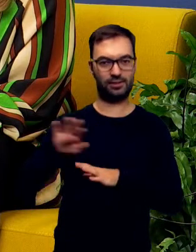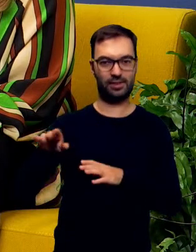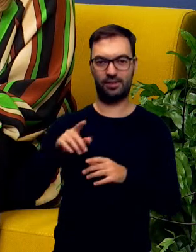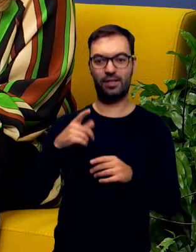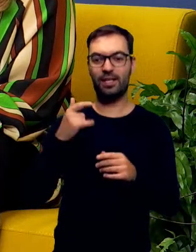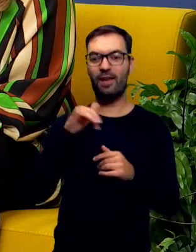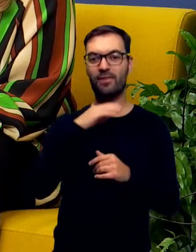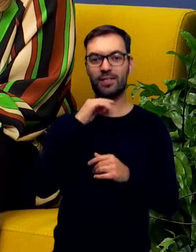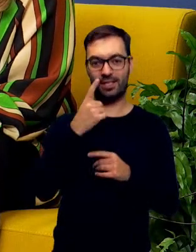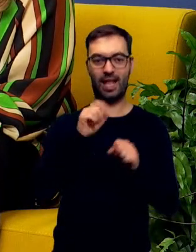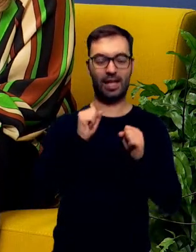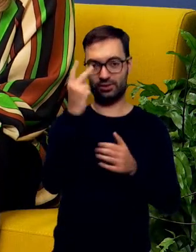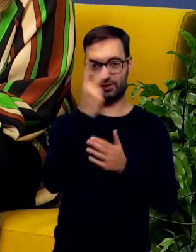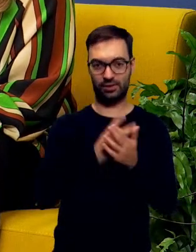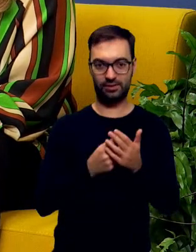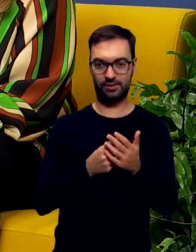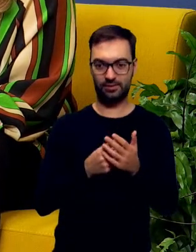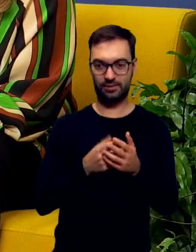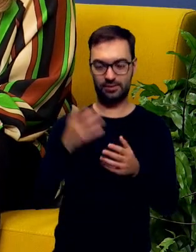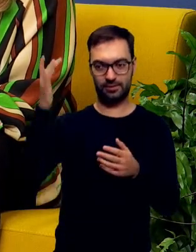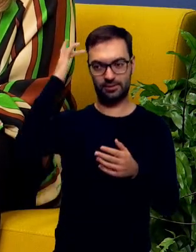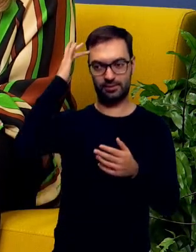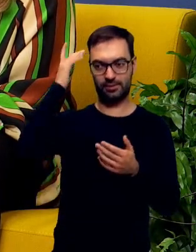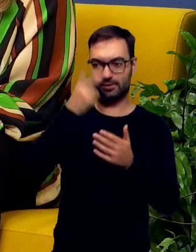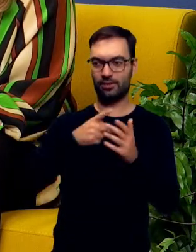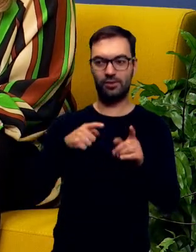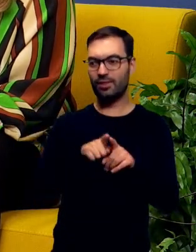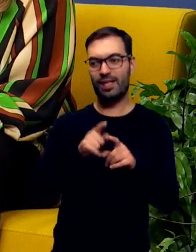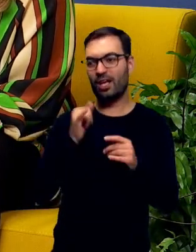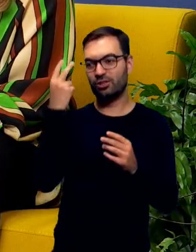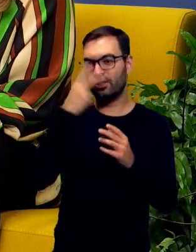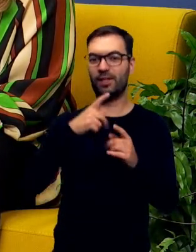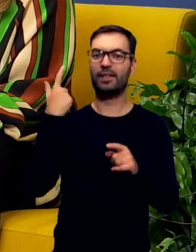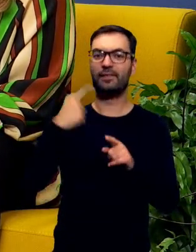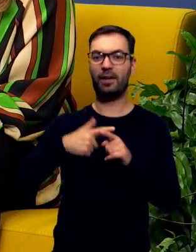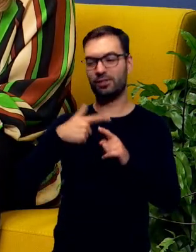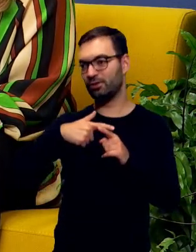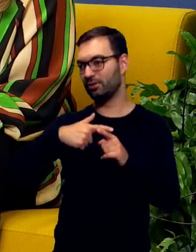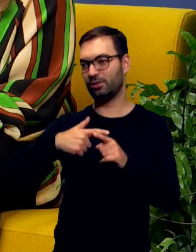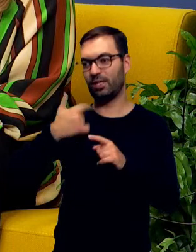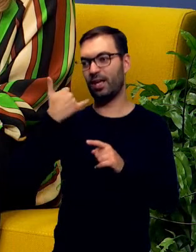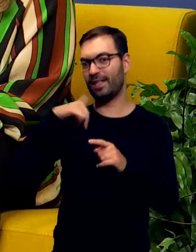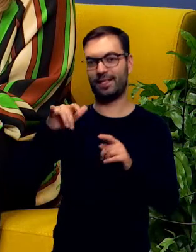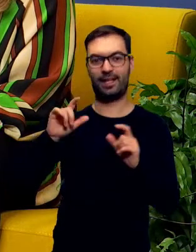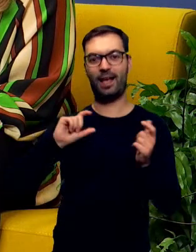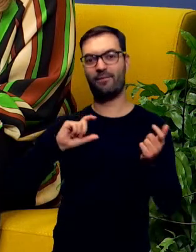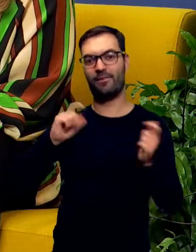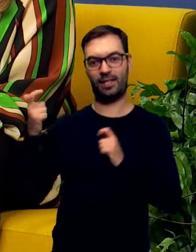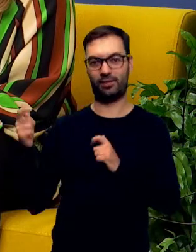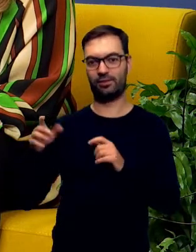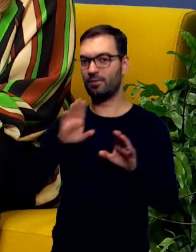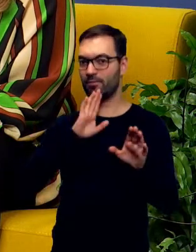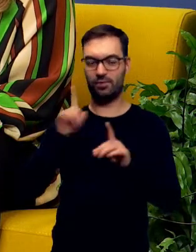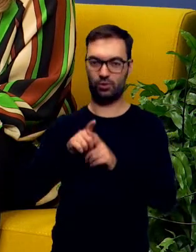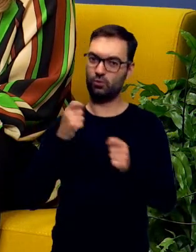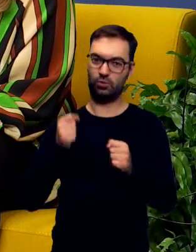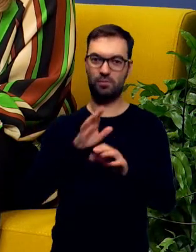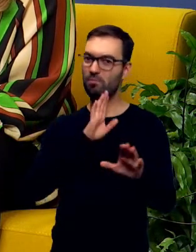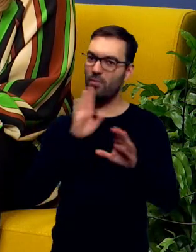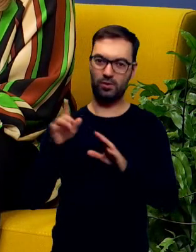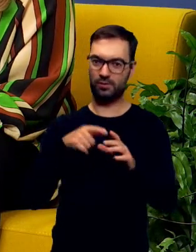zasadzie czytając o tej akcji, można powiedzieć, że czyta się o 20 innych również bardzo